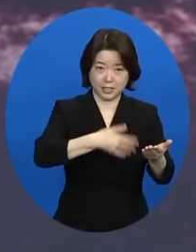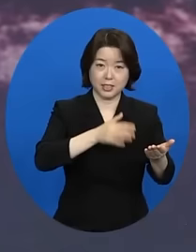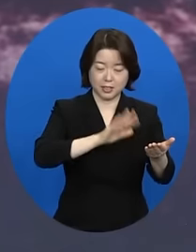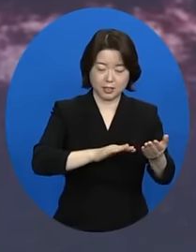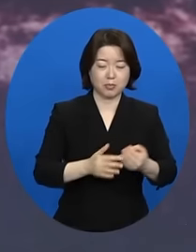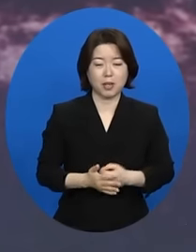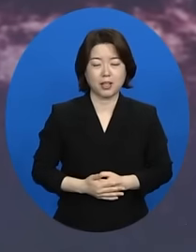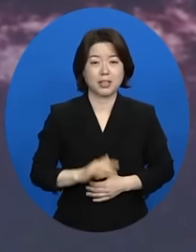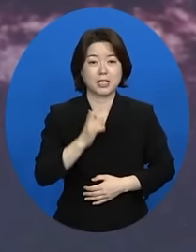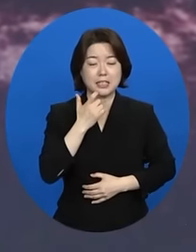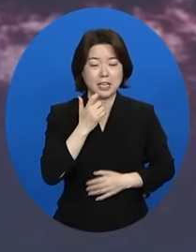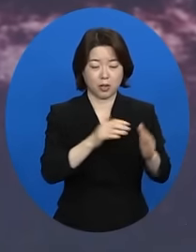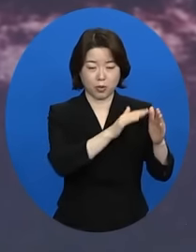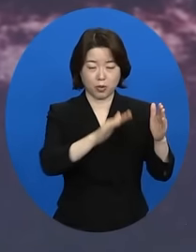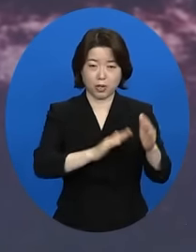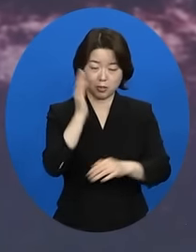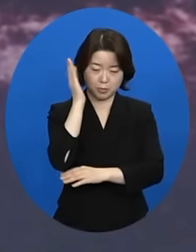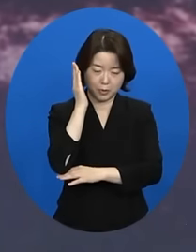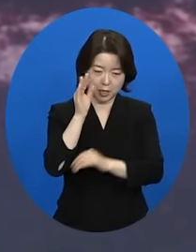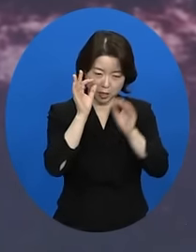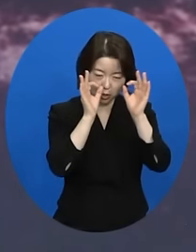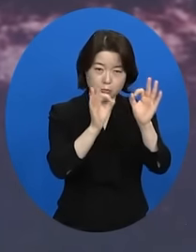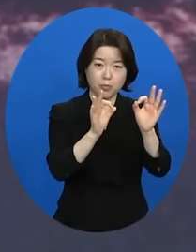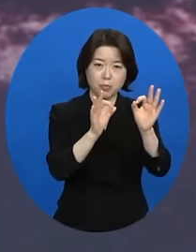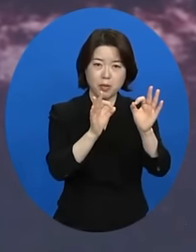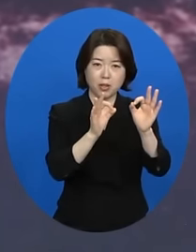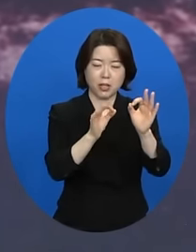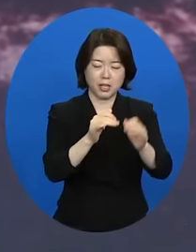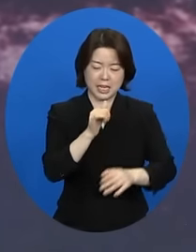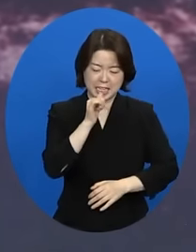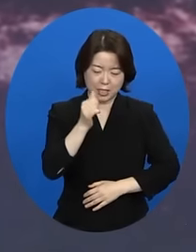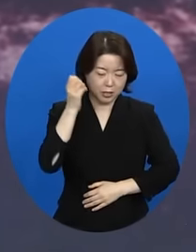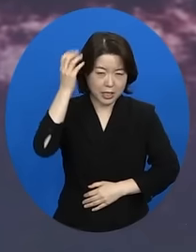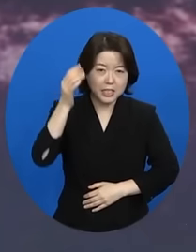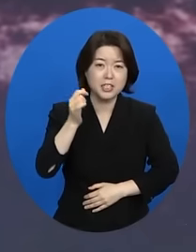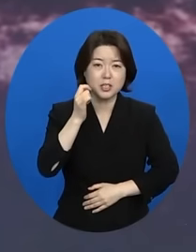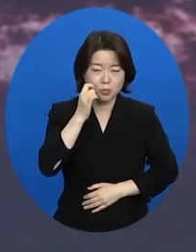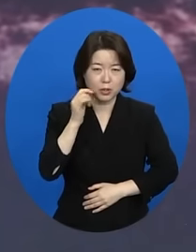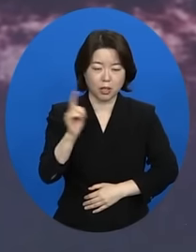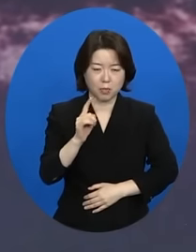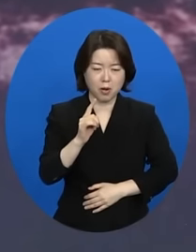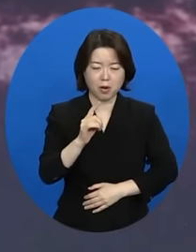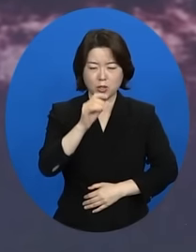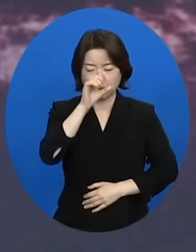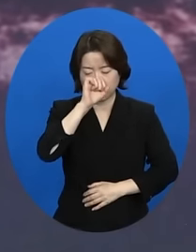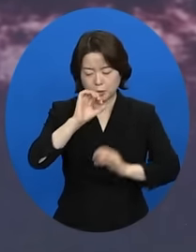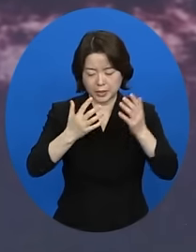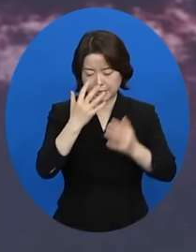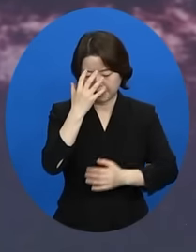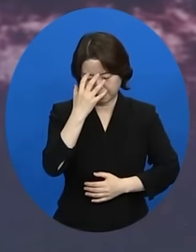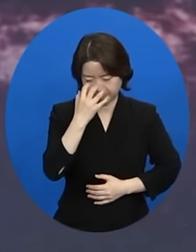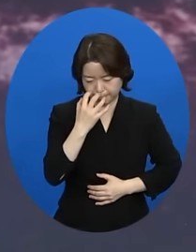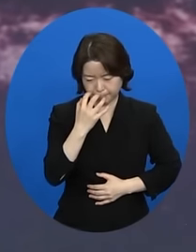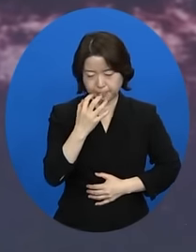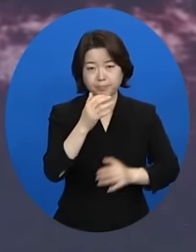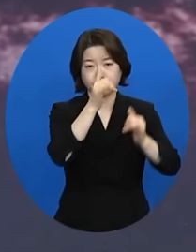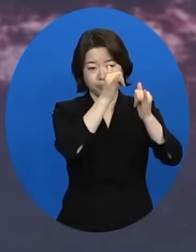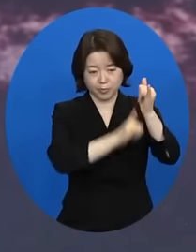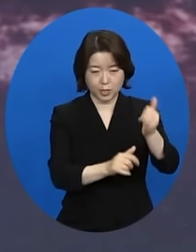야곱의 가정사에 있어서 결코 잊을 수 없는 소위 흑역사가 기록된 것이